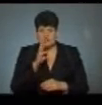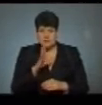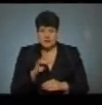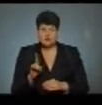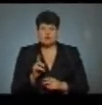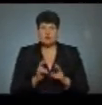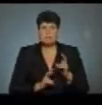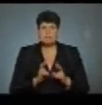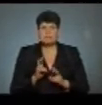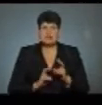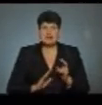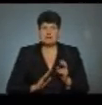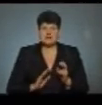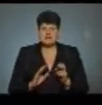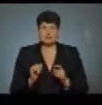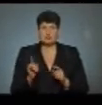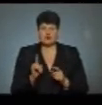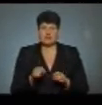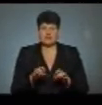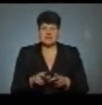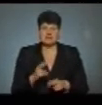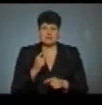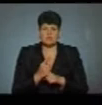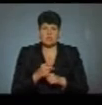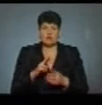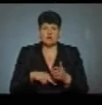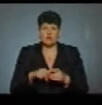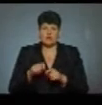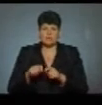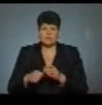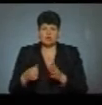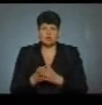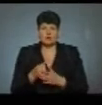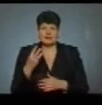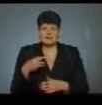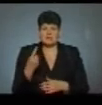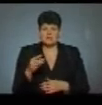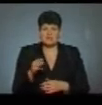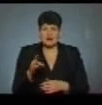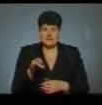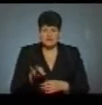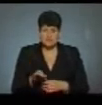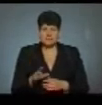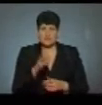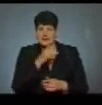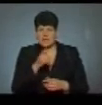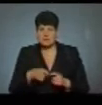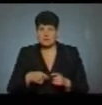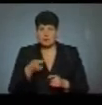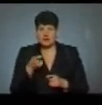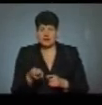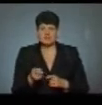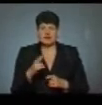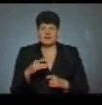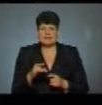Щодо підприємництва, то парламентарі вирішили заборонити податкові перевірки до 31 травня. Строки подачі декларації відтермінували з